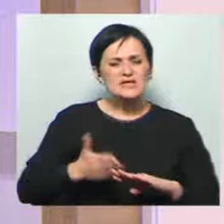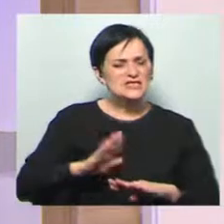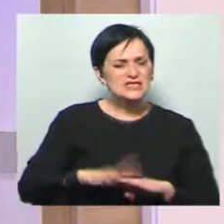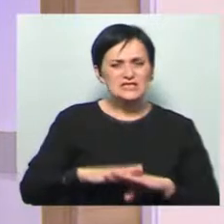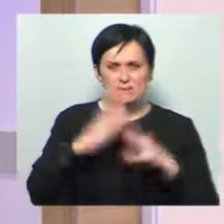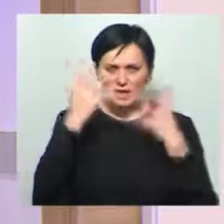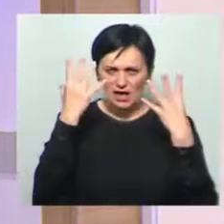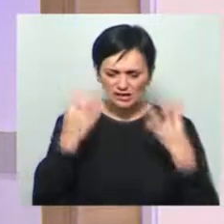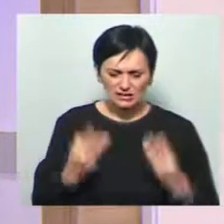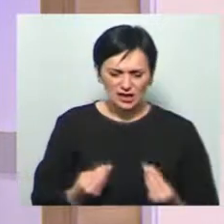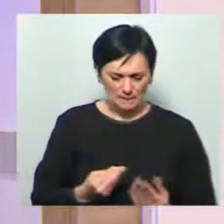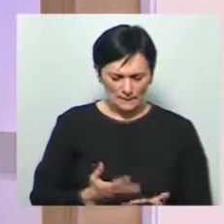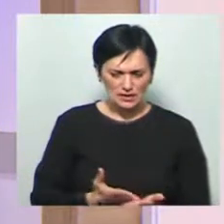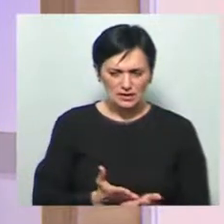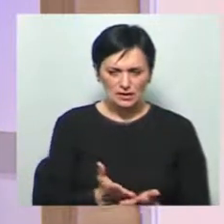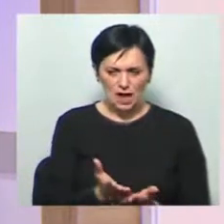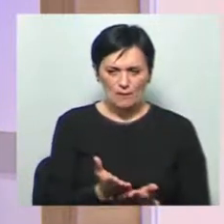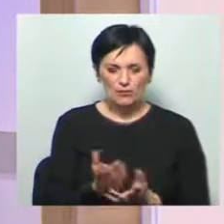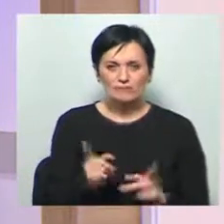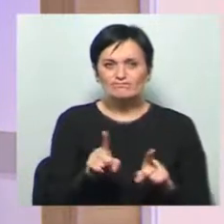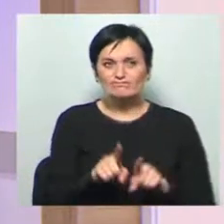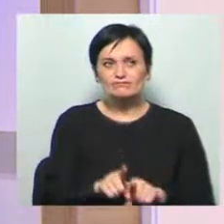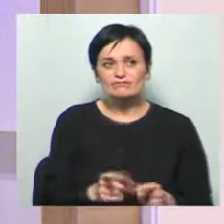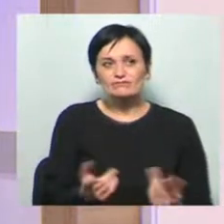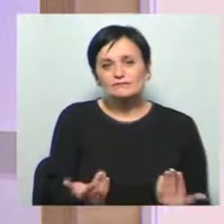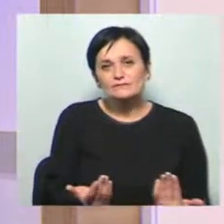დღეები გამოიარეს და არც თუ ისე